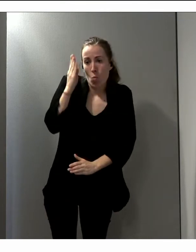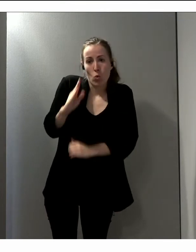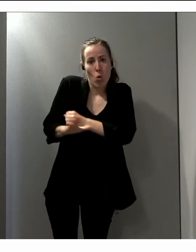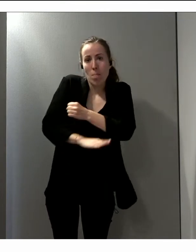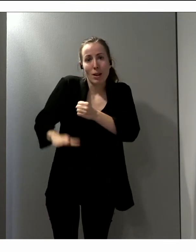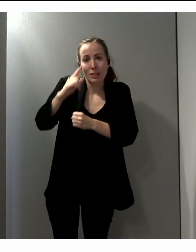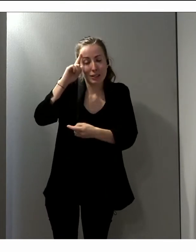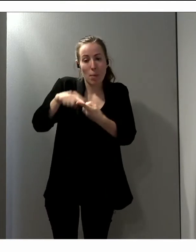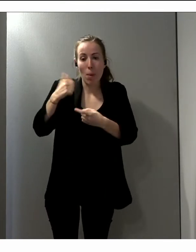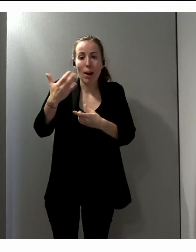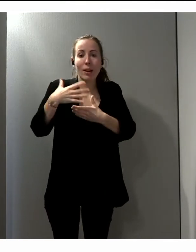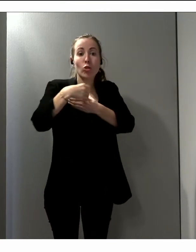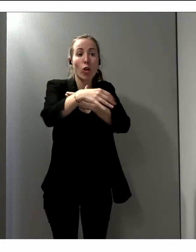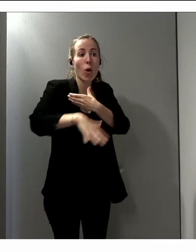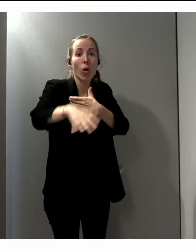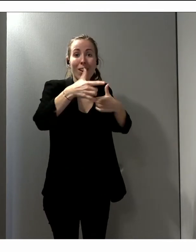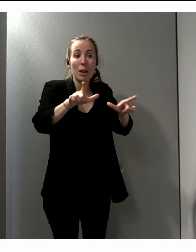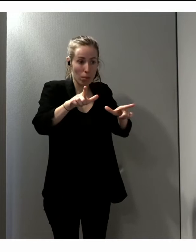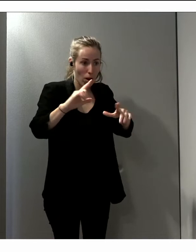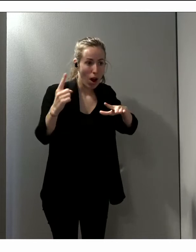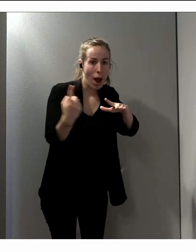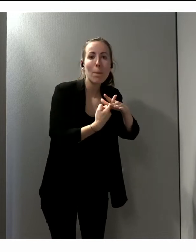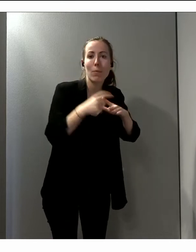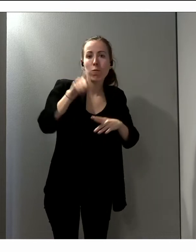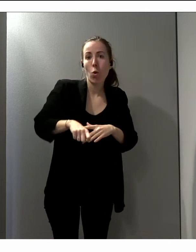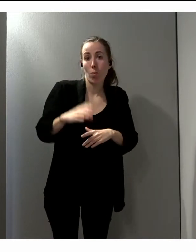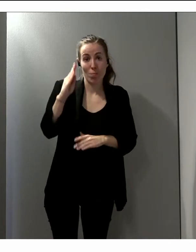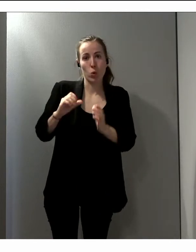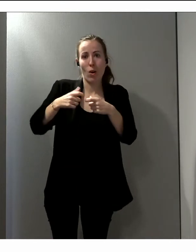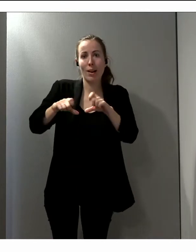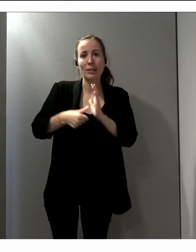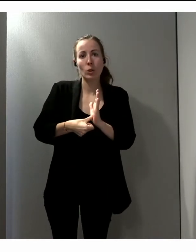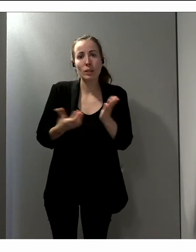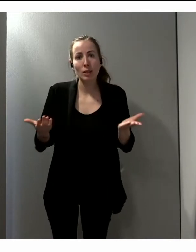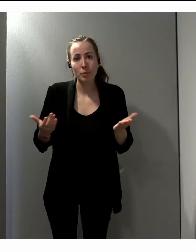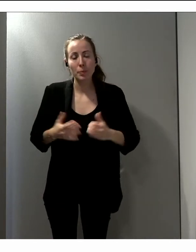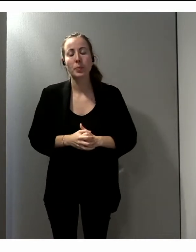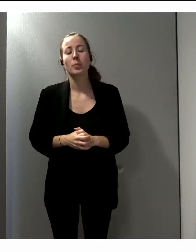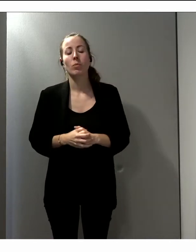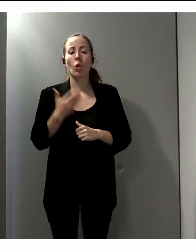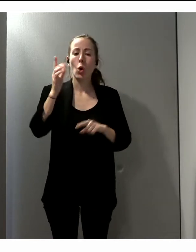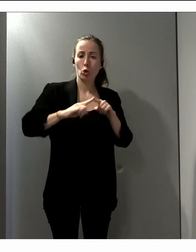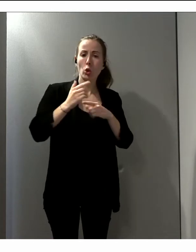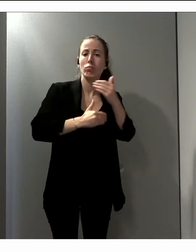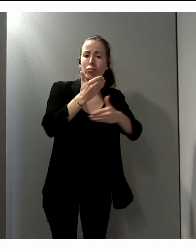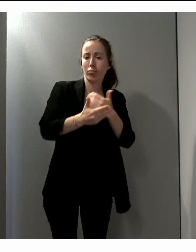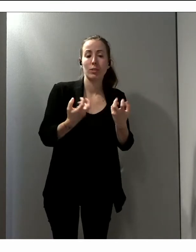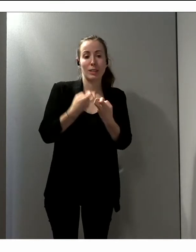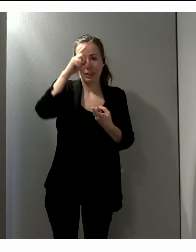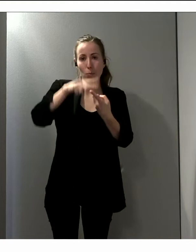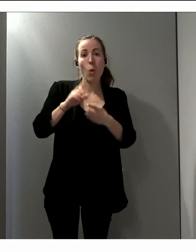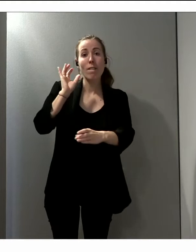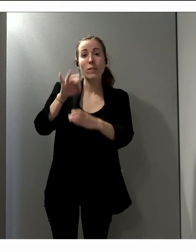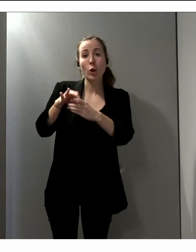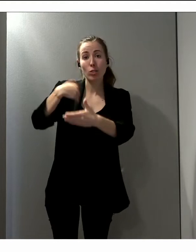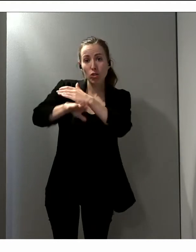pour travailler sur la réinsertion de nos publics. D'autres sujets sur lesquels, par contre, avec l'Intérieur, les chantiers avancent très bien, c'est la question, par exemple, du vote en